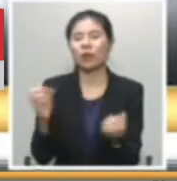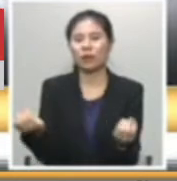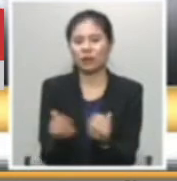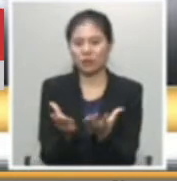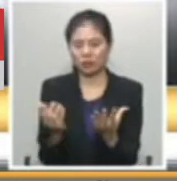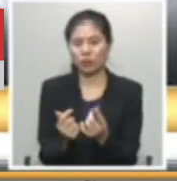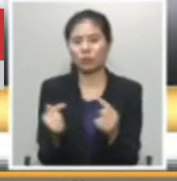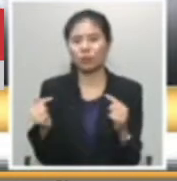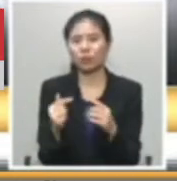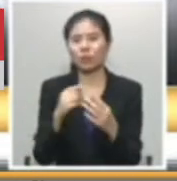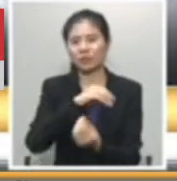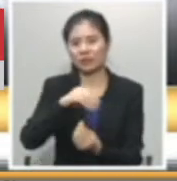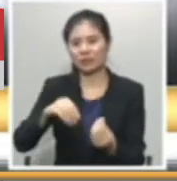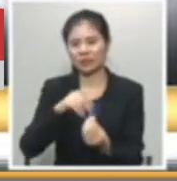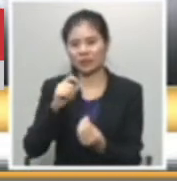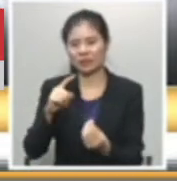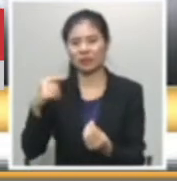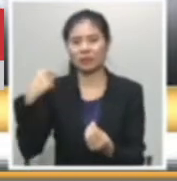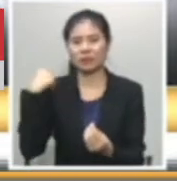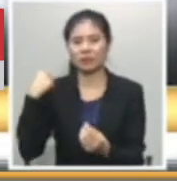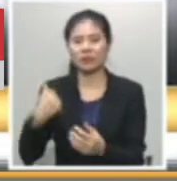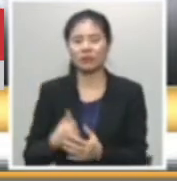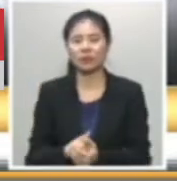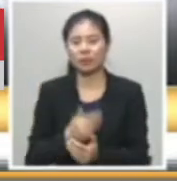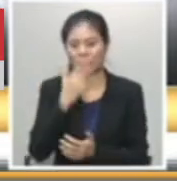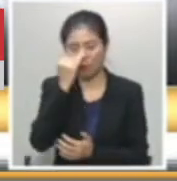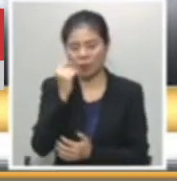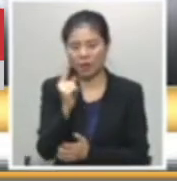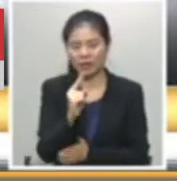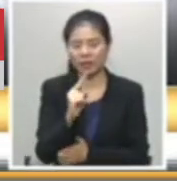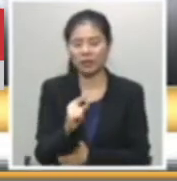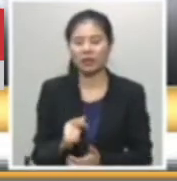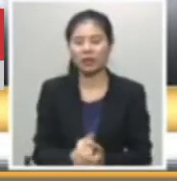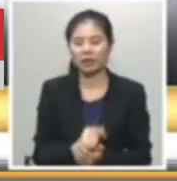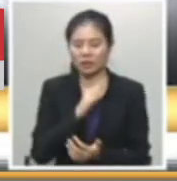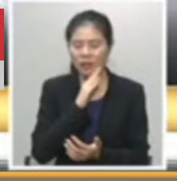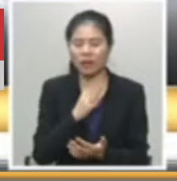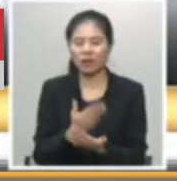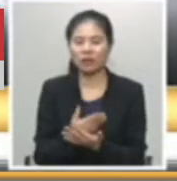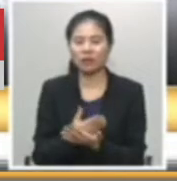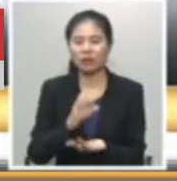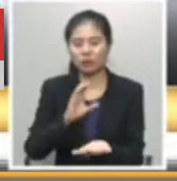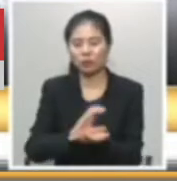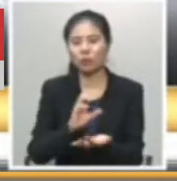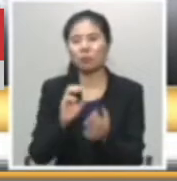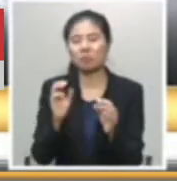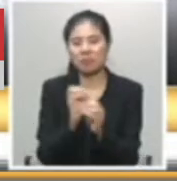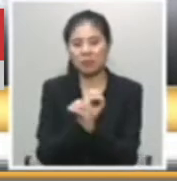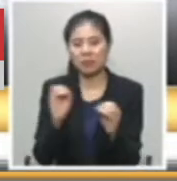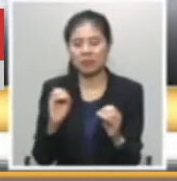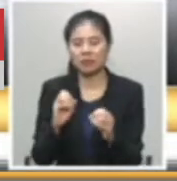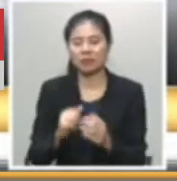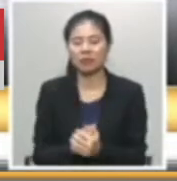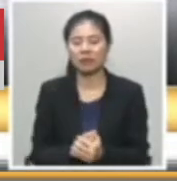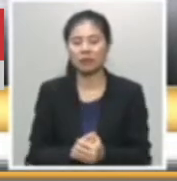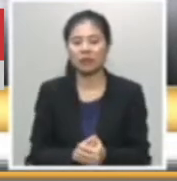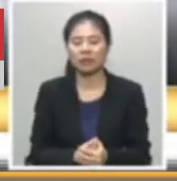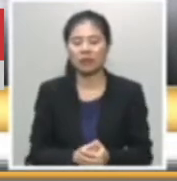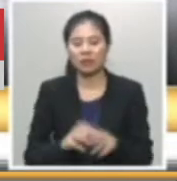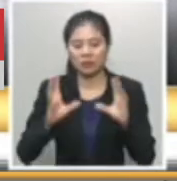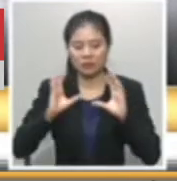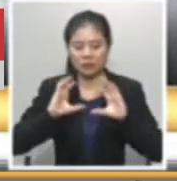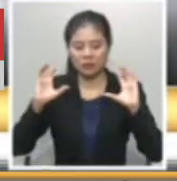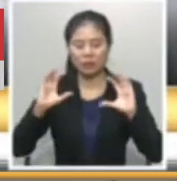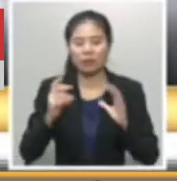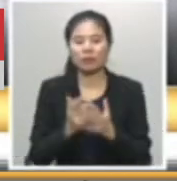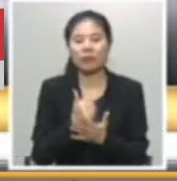บส่งผลร้ายทางเศรษฐกิจทั้งสิ้นครับเพราะยิ่งไม่มีการลงทุนไม่มีการจับจ่ายใช้สอยแน่นอนครับรัฐบาลก็เก็